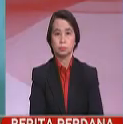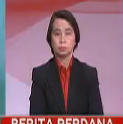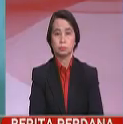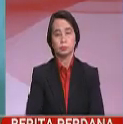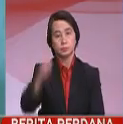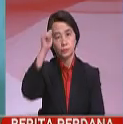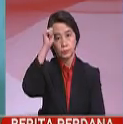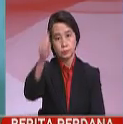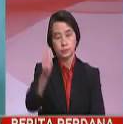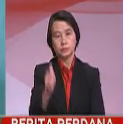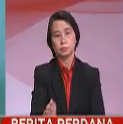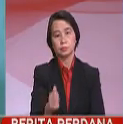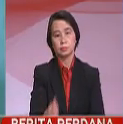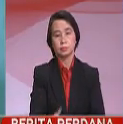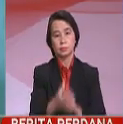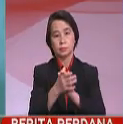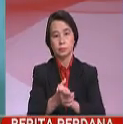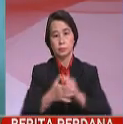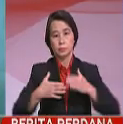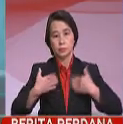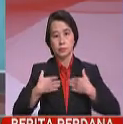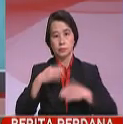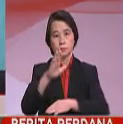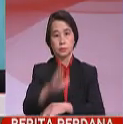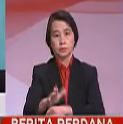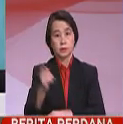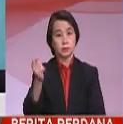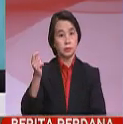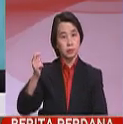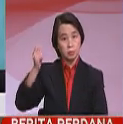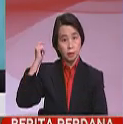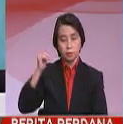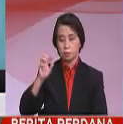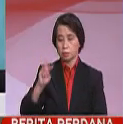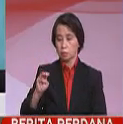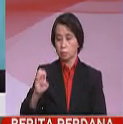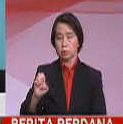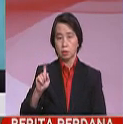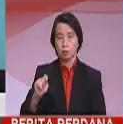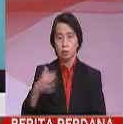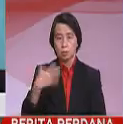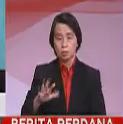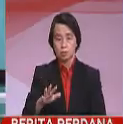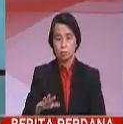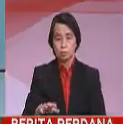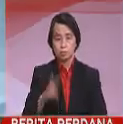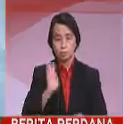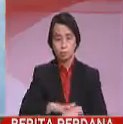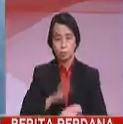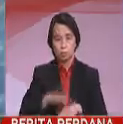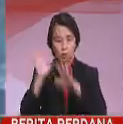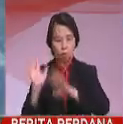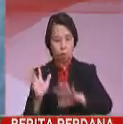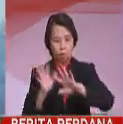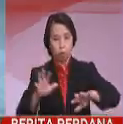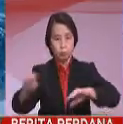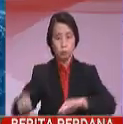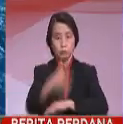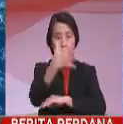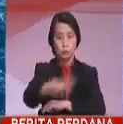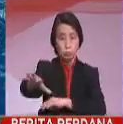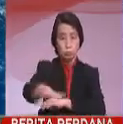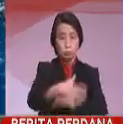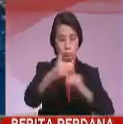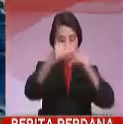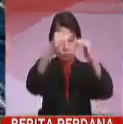Baiklah, assalamualaikum dan salam sejahtera. Pada petang tadi, Map Malaysia telah pun mengemaskini amaran angin kencang serta lobak gelora dengan